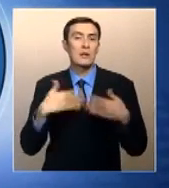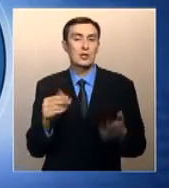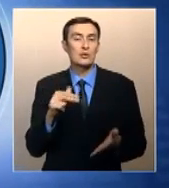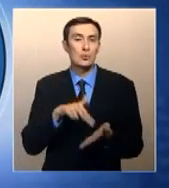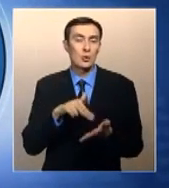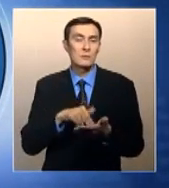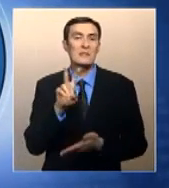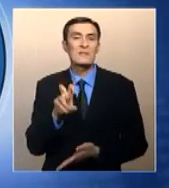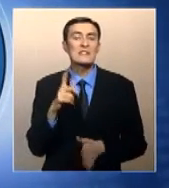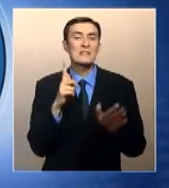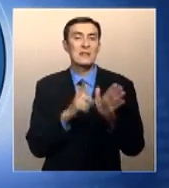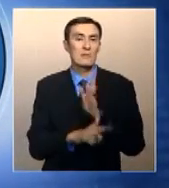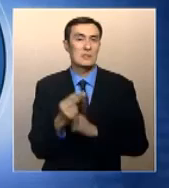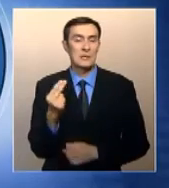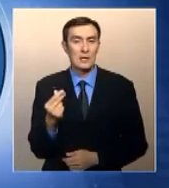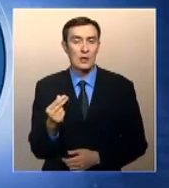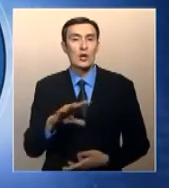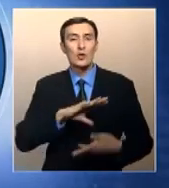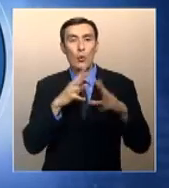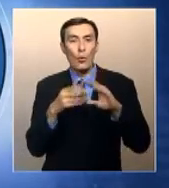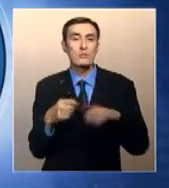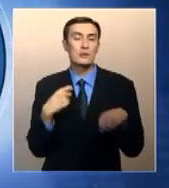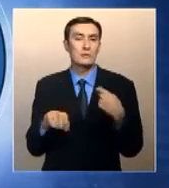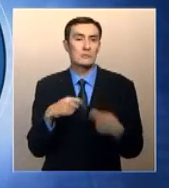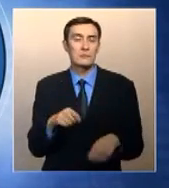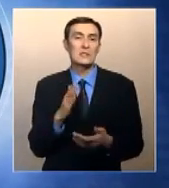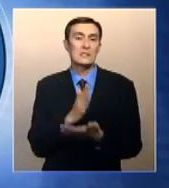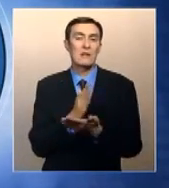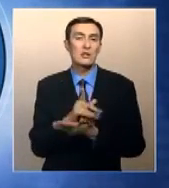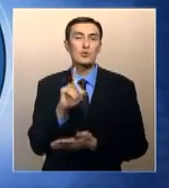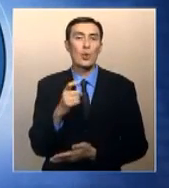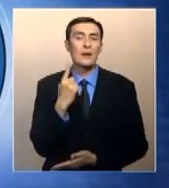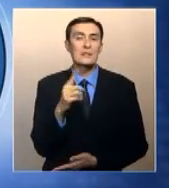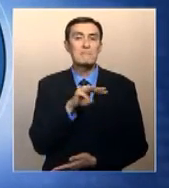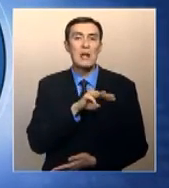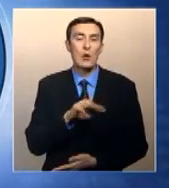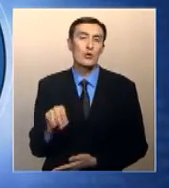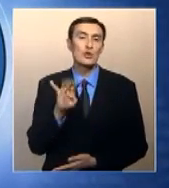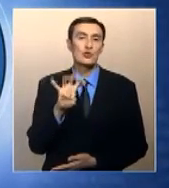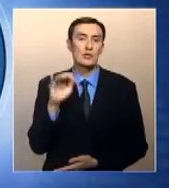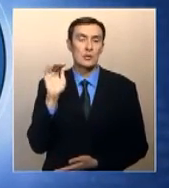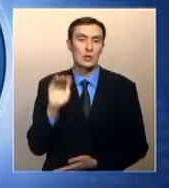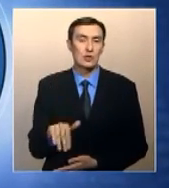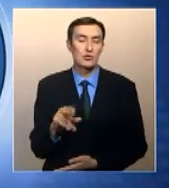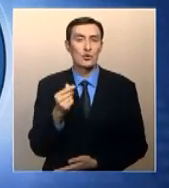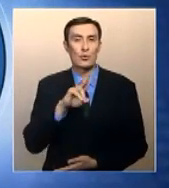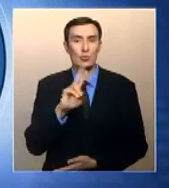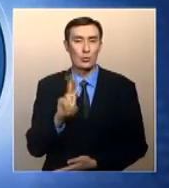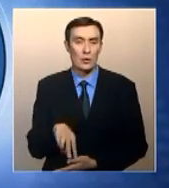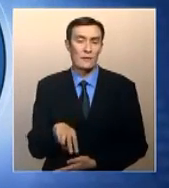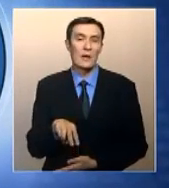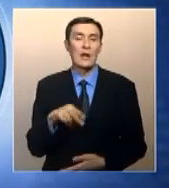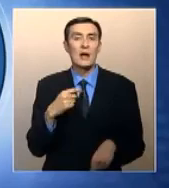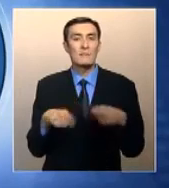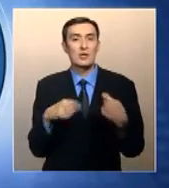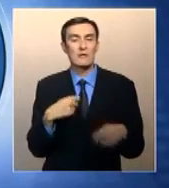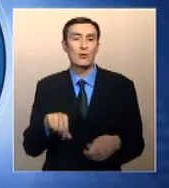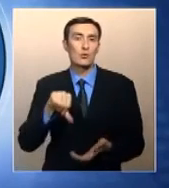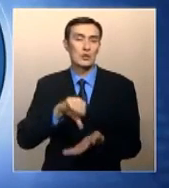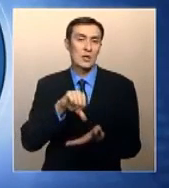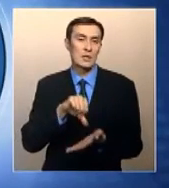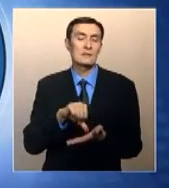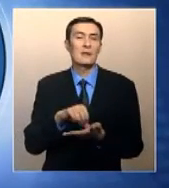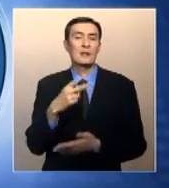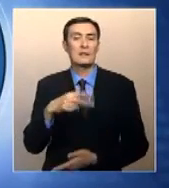предложение 270 тенге. Ну и общий объем сделок составил 101 миллион 400 тысяч долларов. В